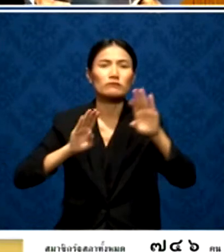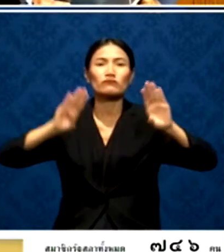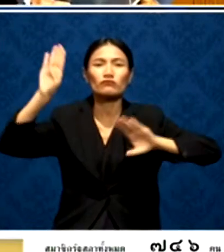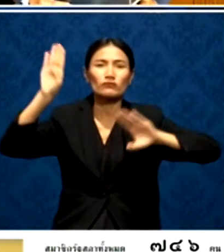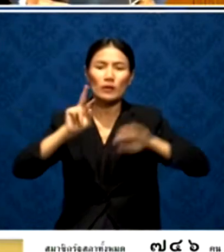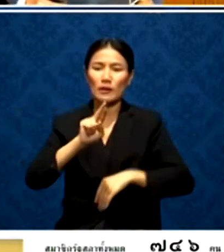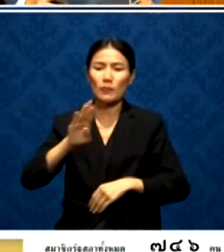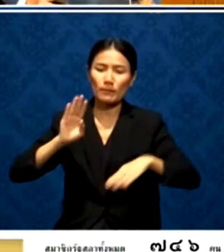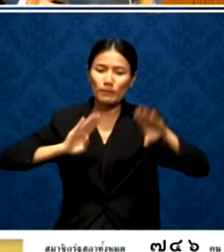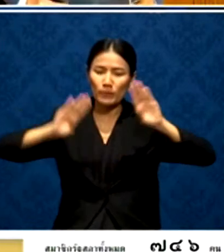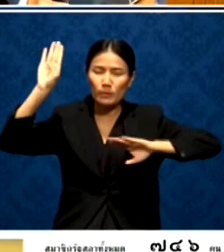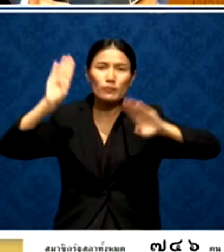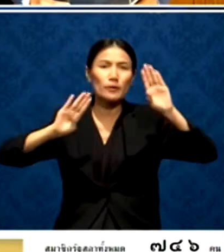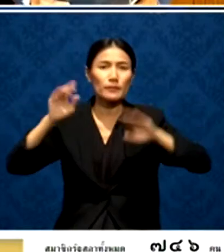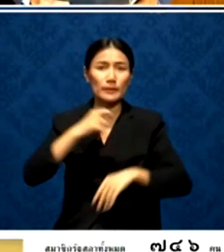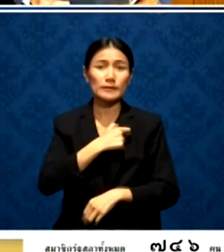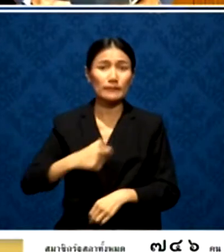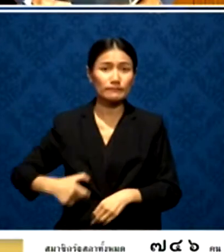ประมุ